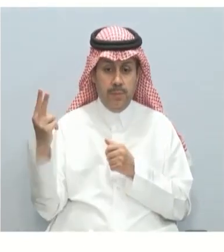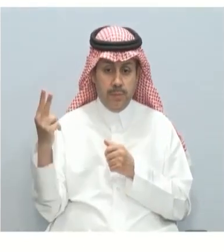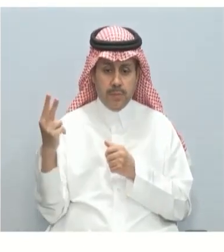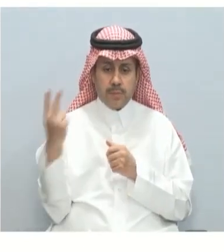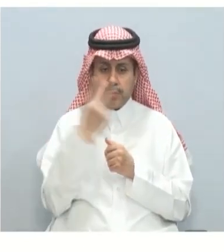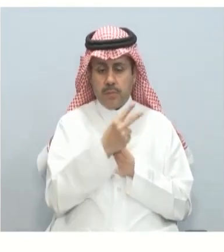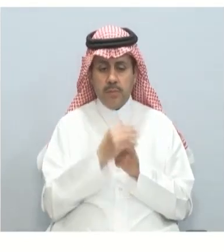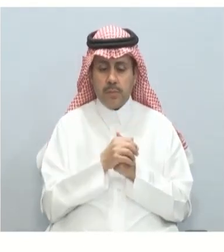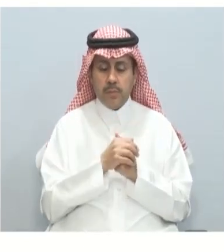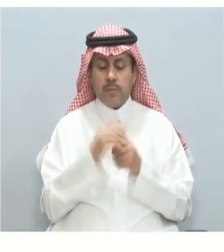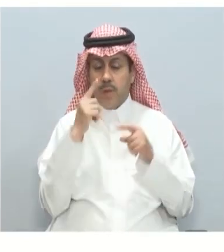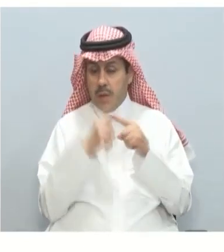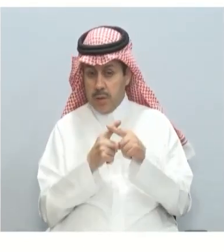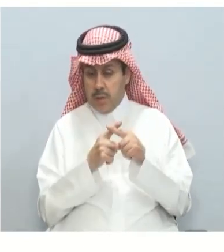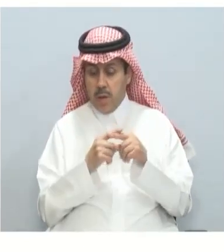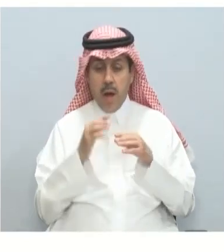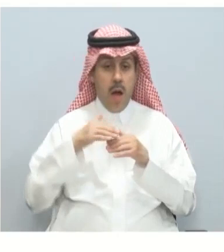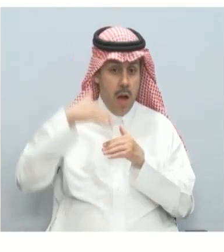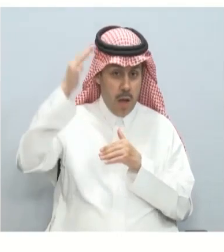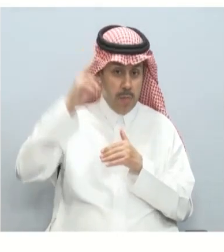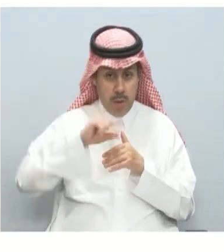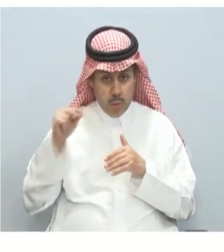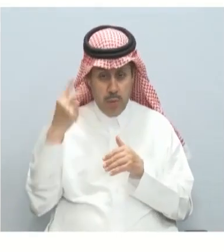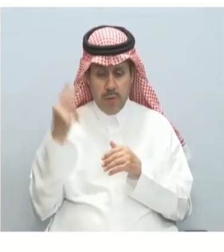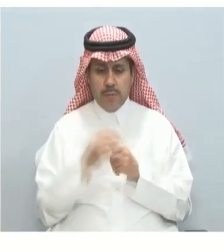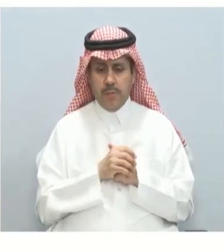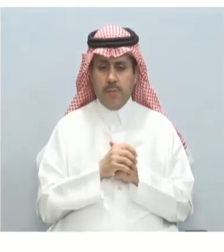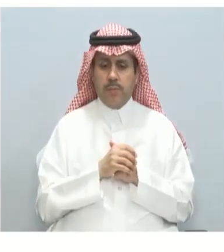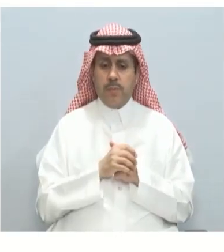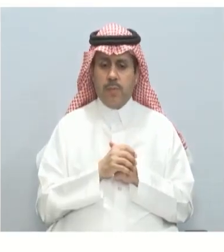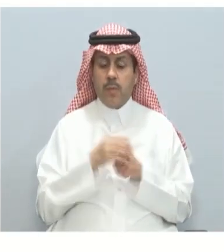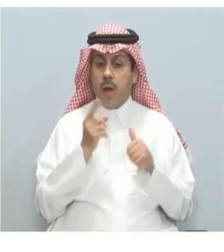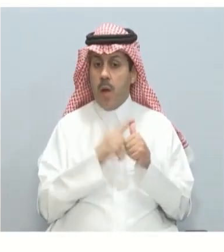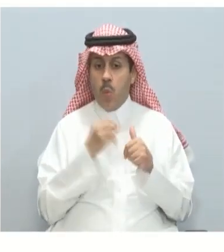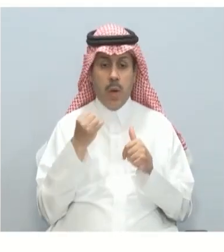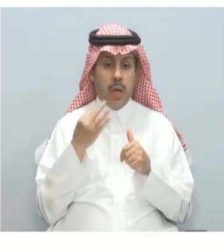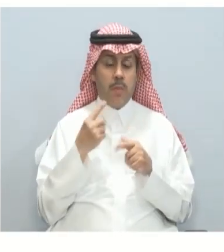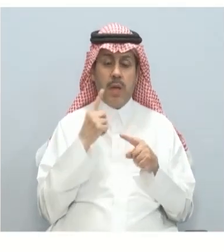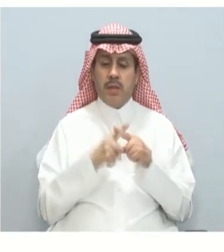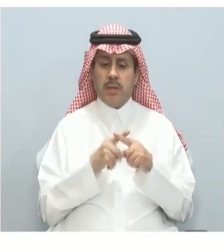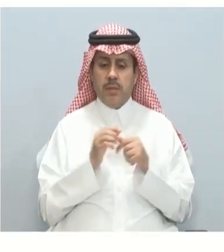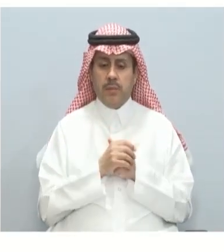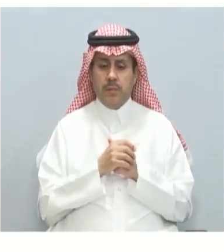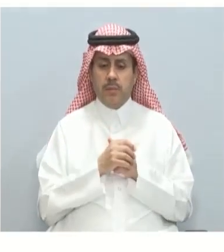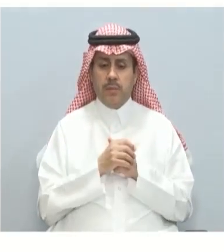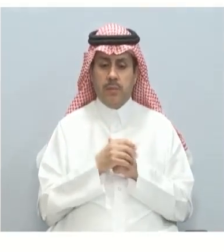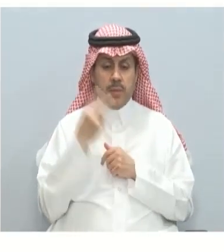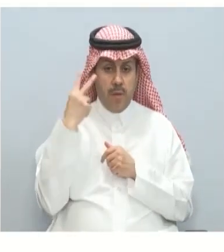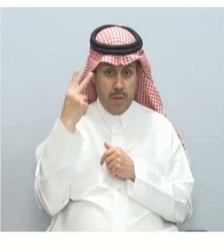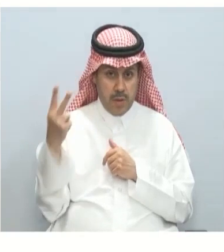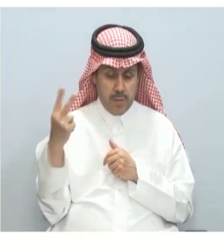اكس اكس اكبر او يساوي 2 فاول قيمه من اكس نبدا فيها اللي هي